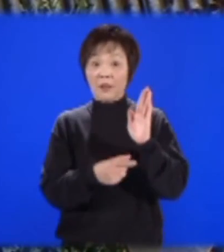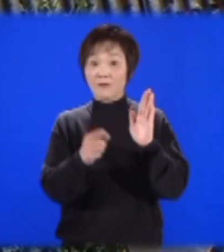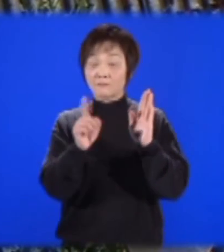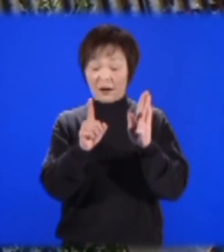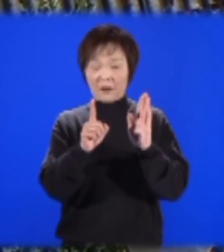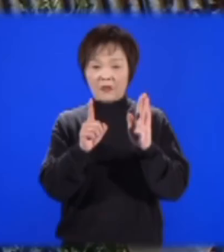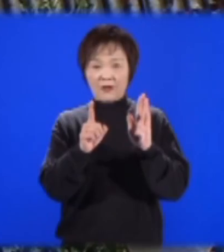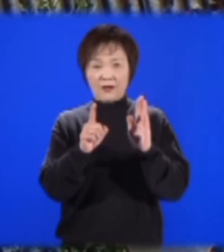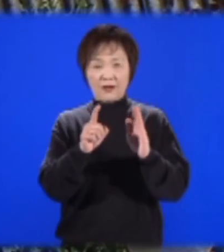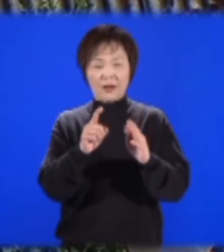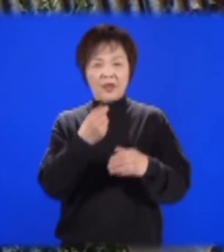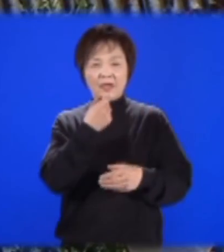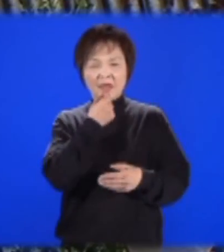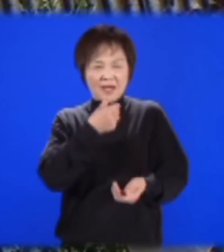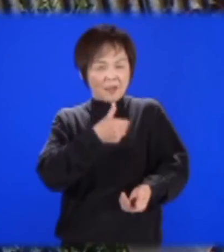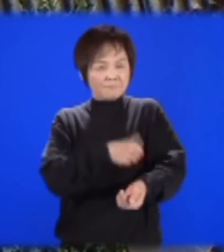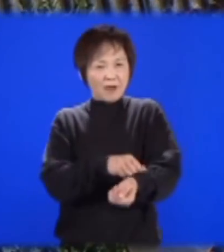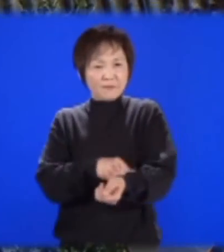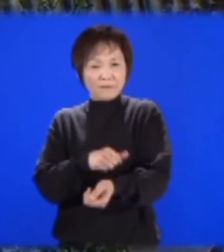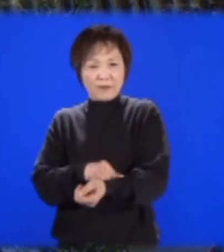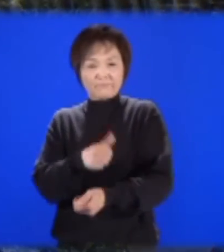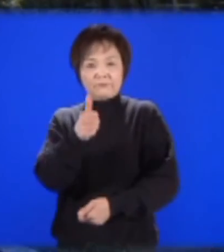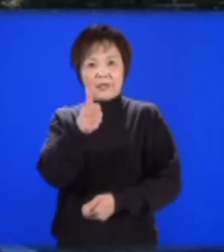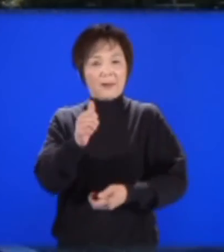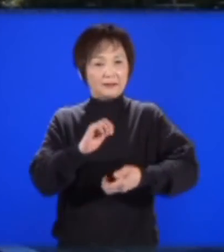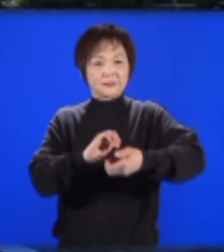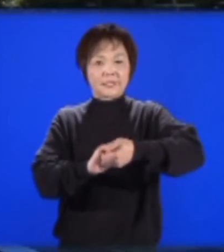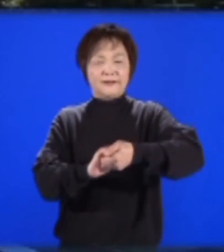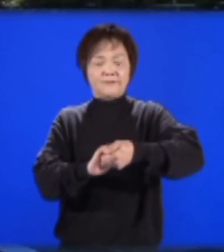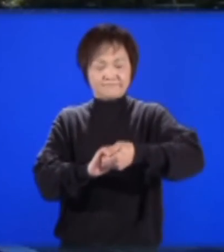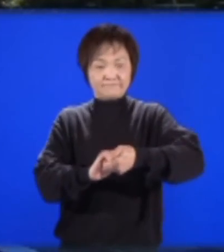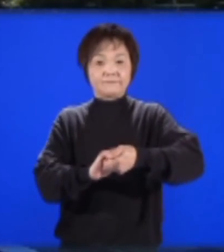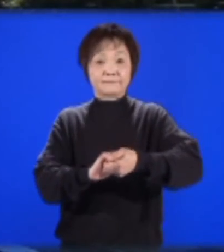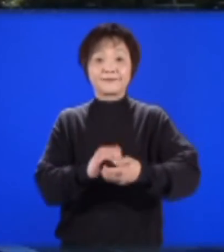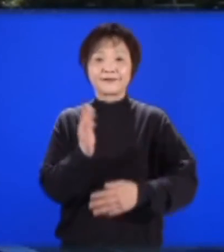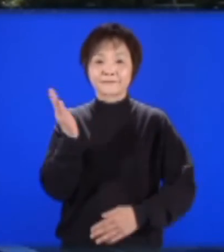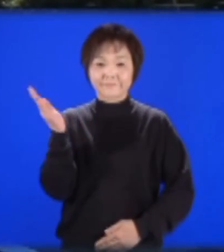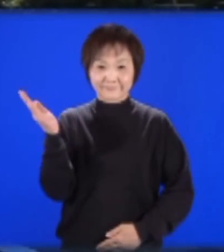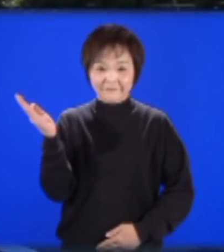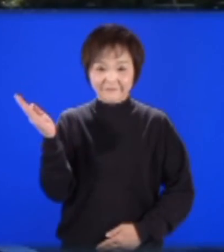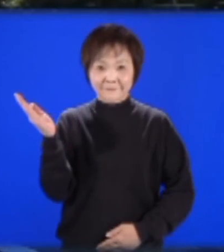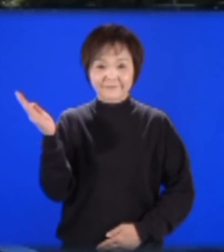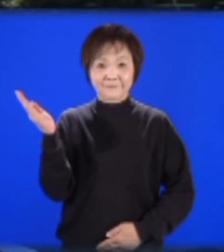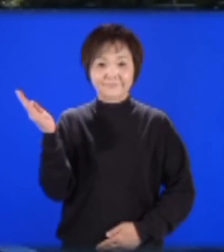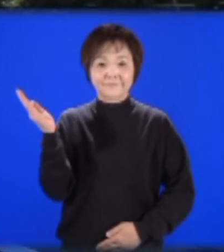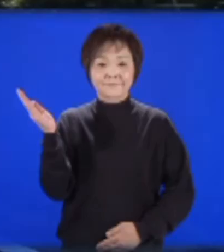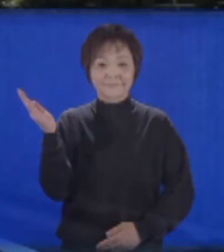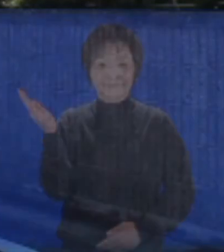薬物乱用ダメ絶対をお送りします。次回もご覧ください。